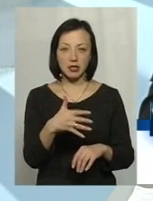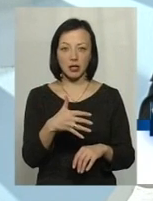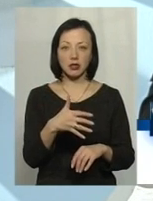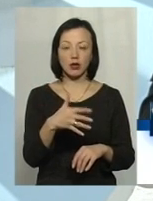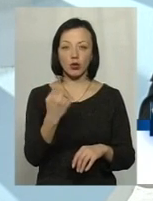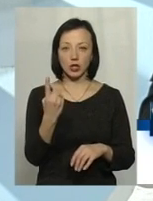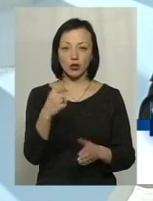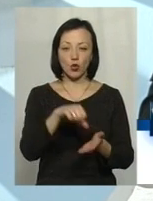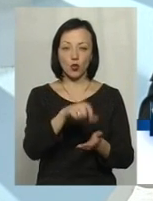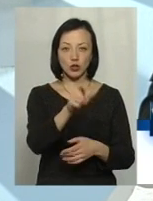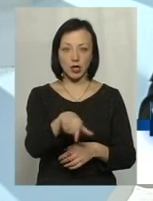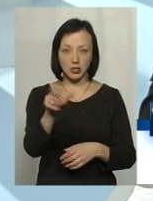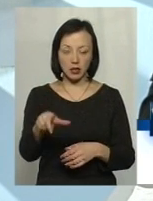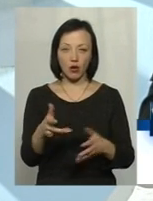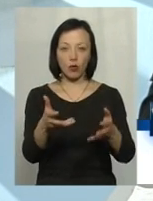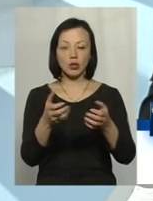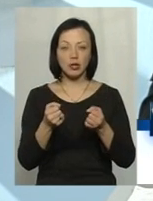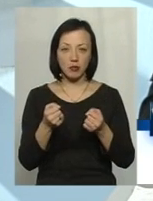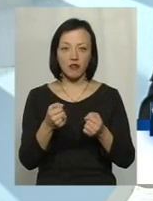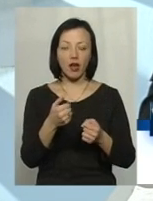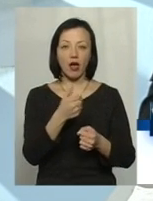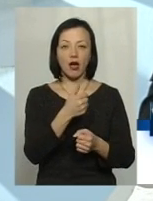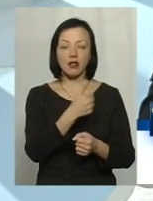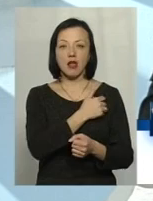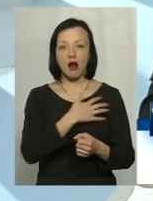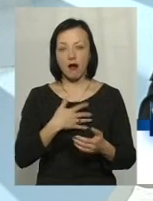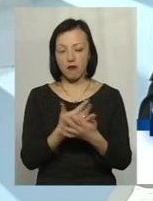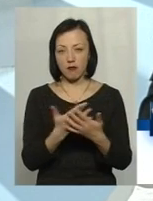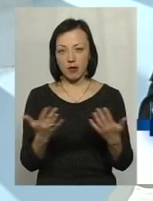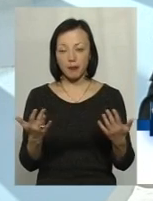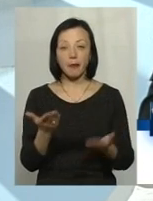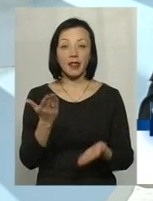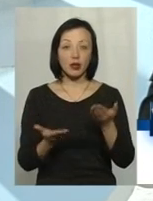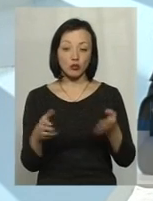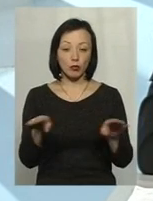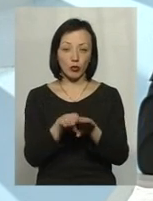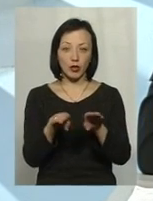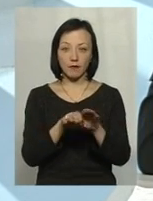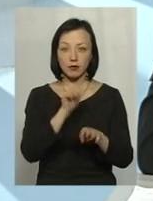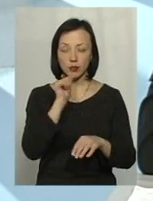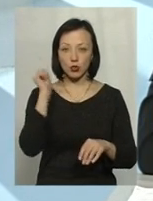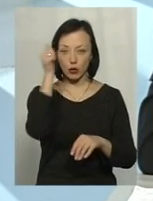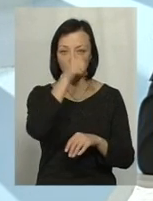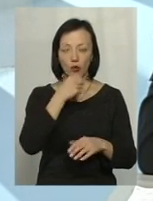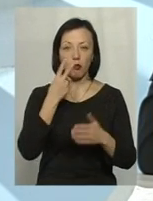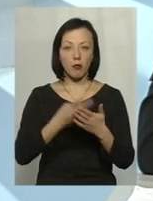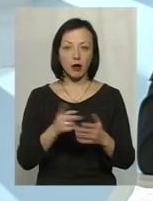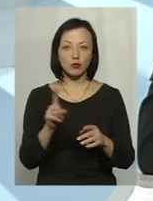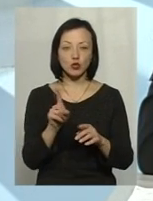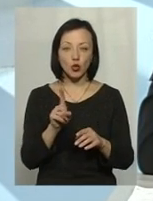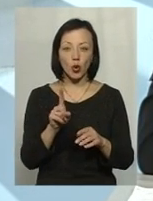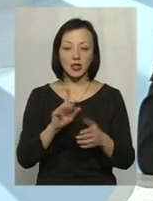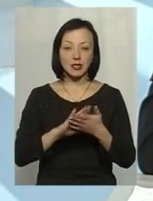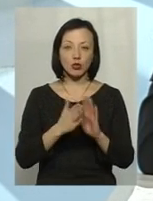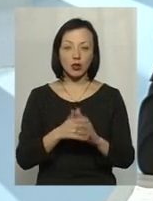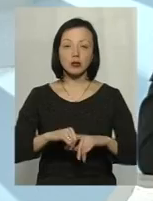1051 учасник отримав травми. Якщо ми порівнюємо з минулим роком, то ми бачимо, що тенденція йде